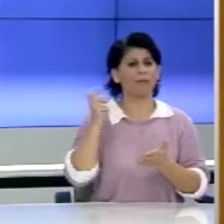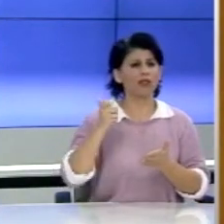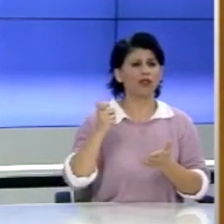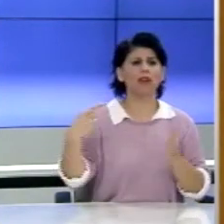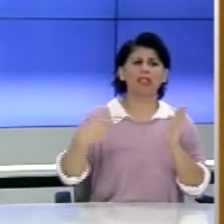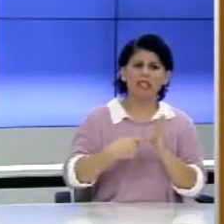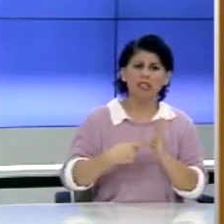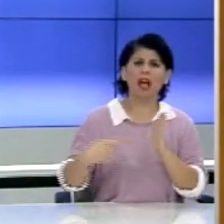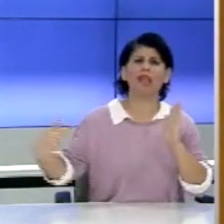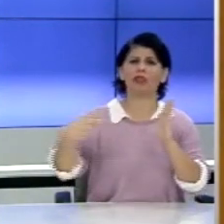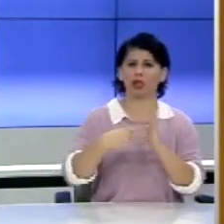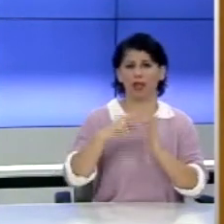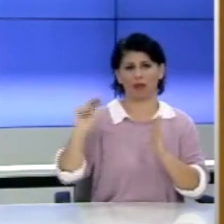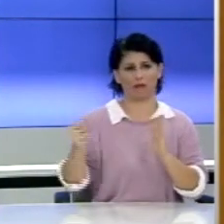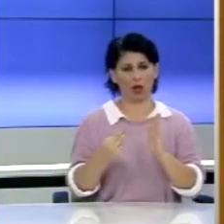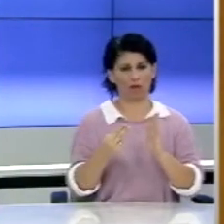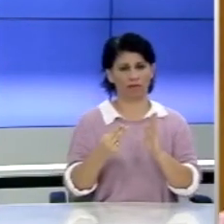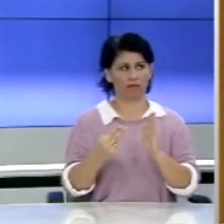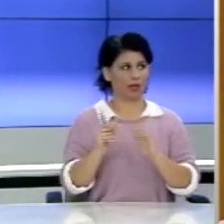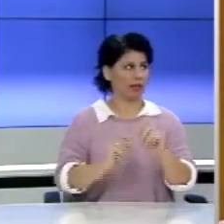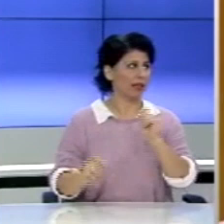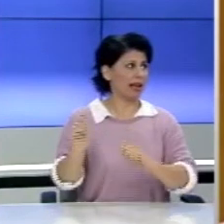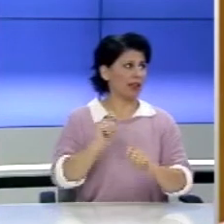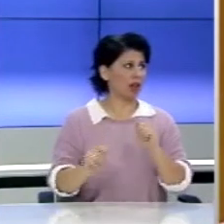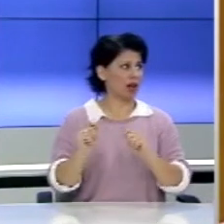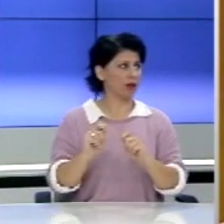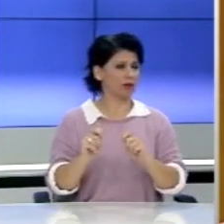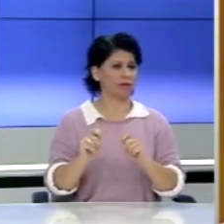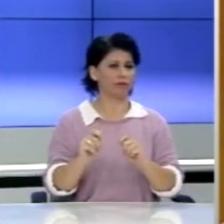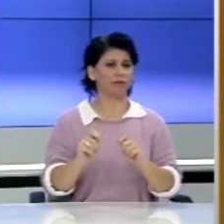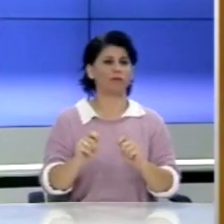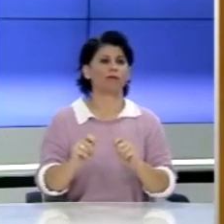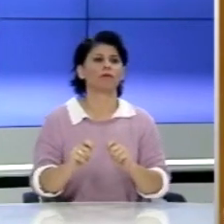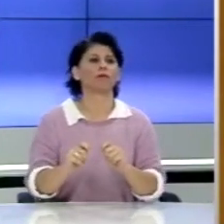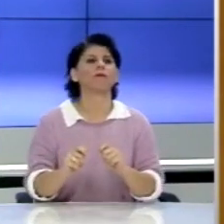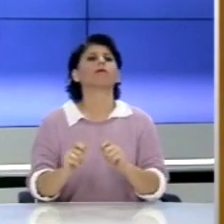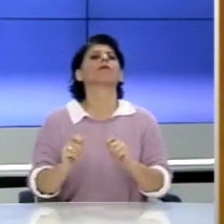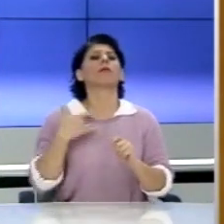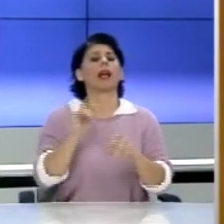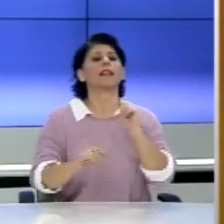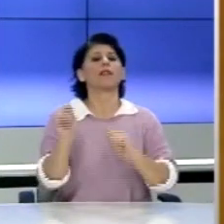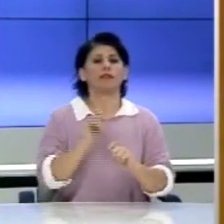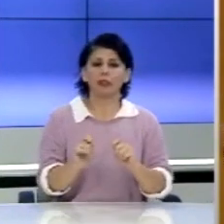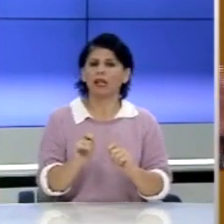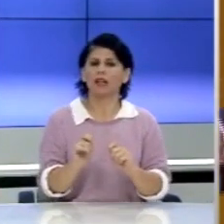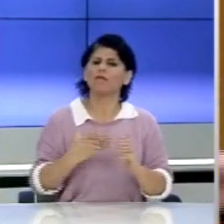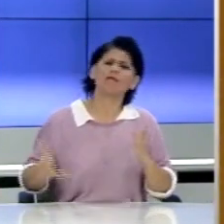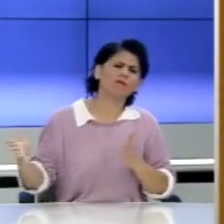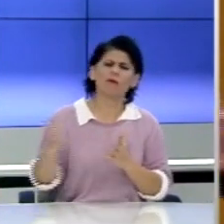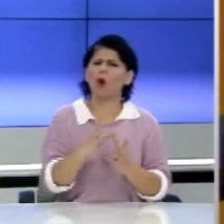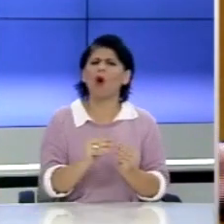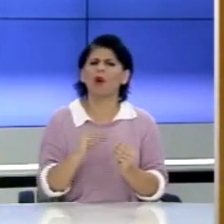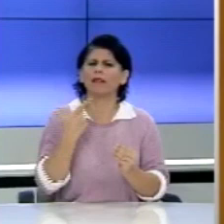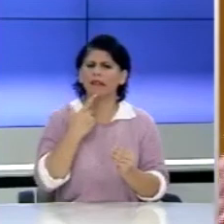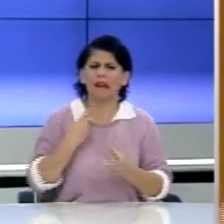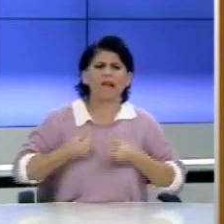ευρώ. Έχετε δημιουργήσει μια ψεύτικη πραγματικότητα για να πουλήσετε την πραγμάτια σας, για να παραδώσετε μπυρ